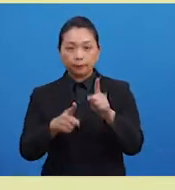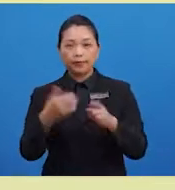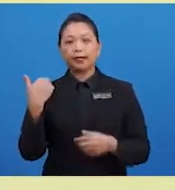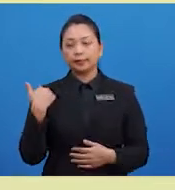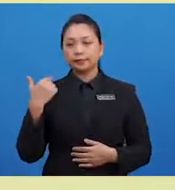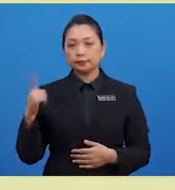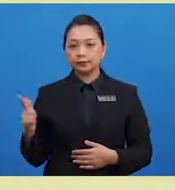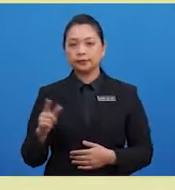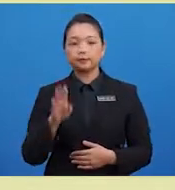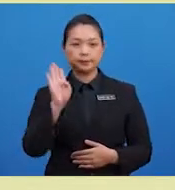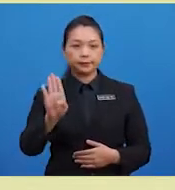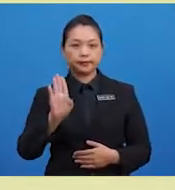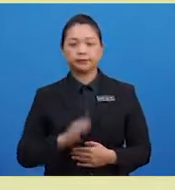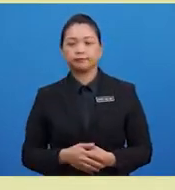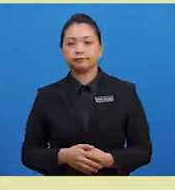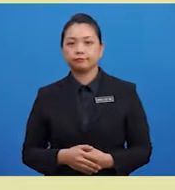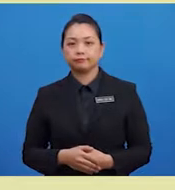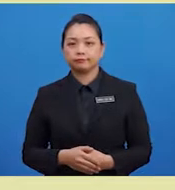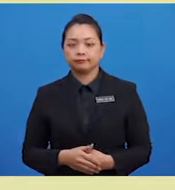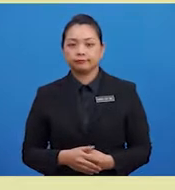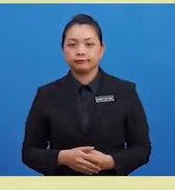Jawapannya adalah B,